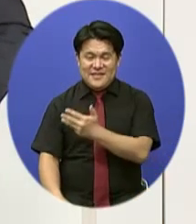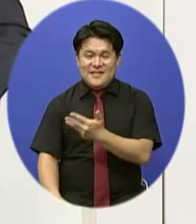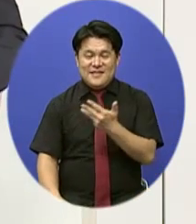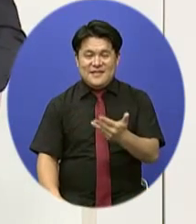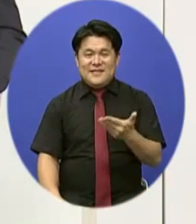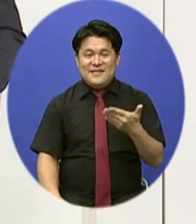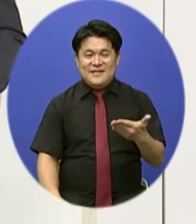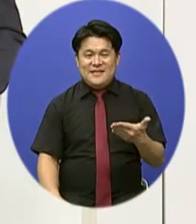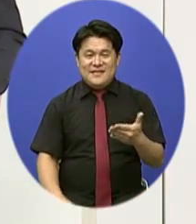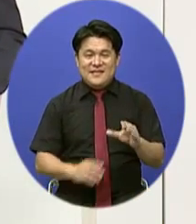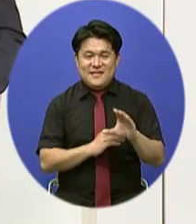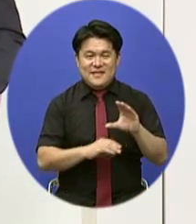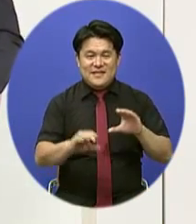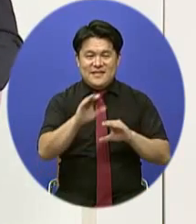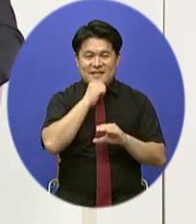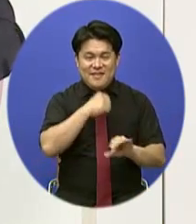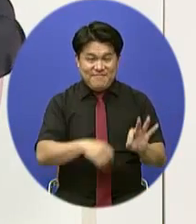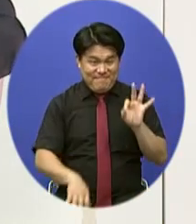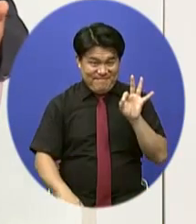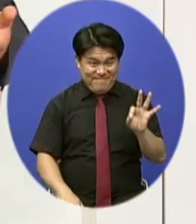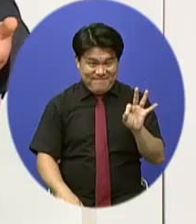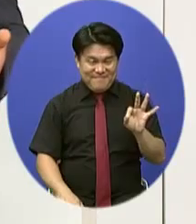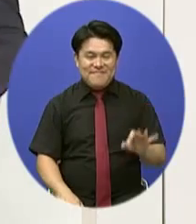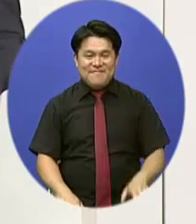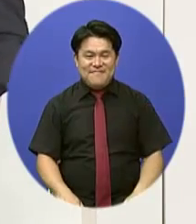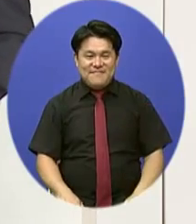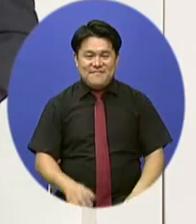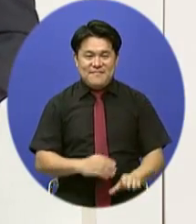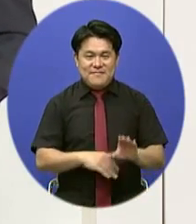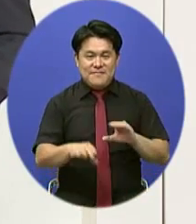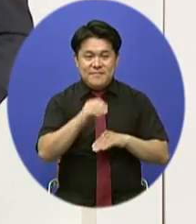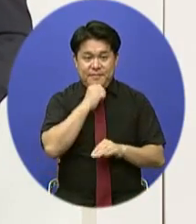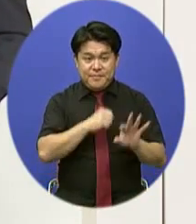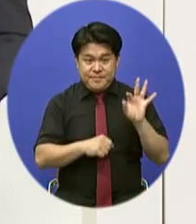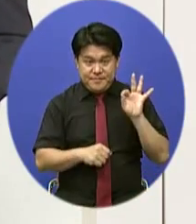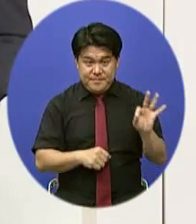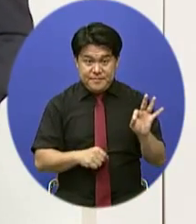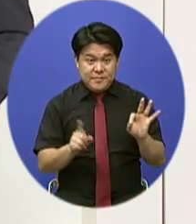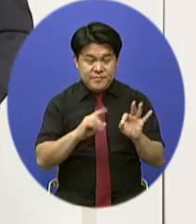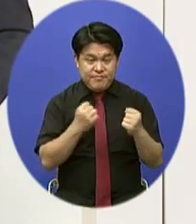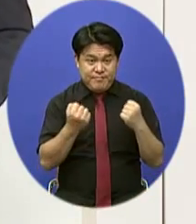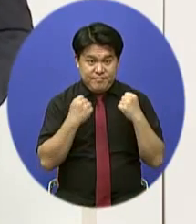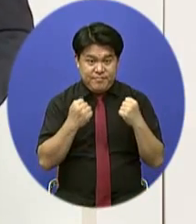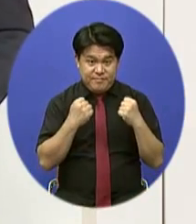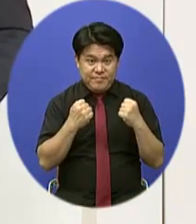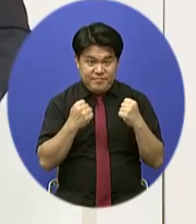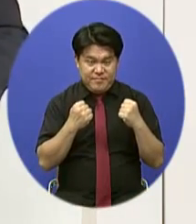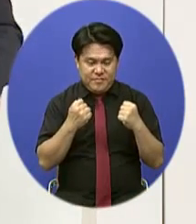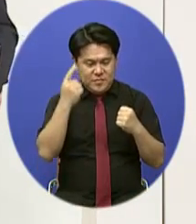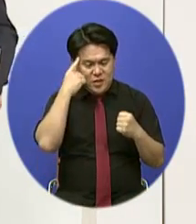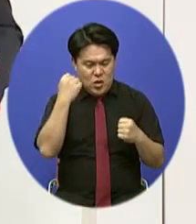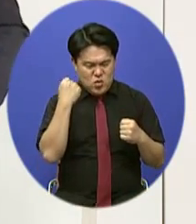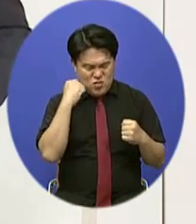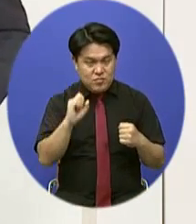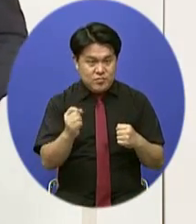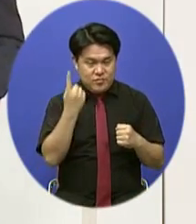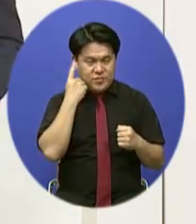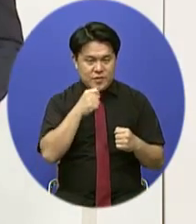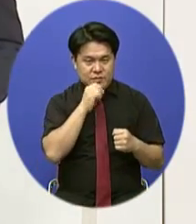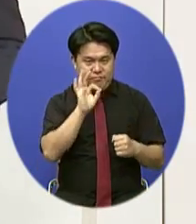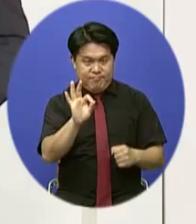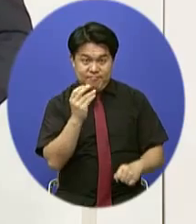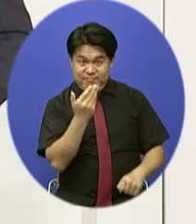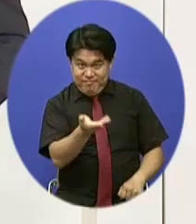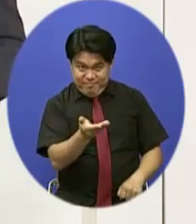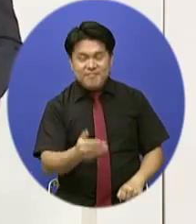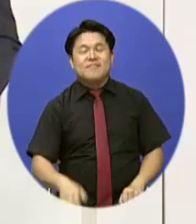8점 8점 9점 보너스 10점 야 네, 아버님 보너스 이거. 10점은 건강하신 정신력에 맞아요, 대해서 맞아요. 드린 것 같아요. 그게 최고입니다.